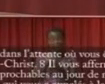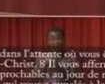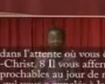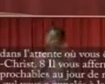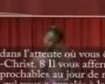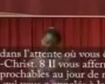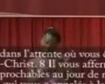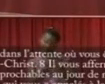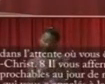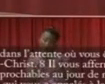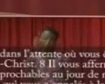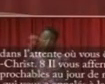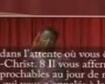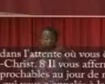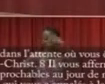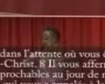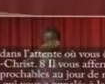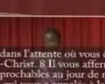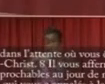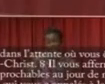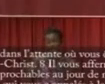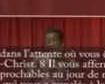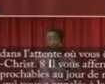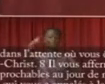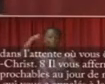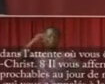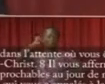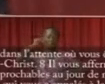la manifestation de notre Seigneur